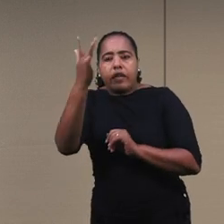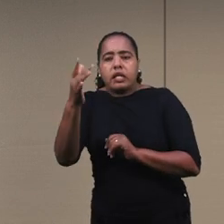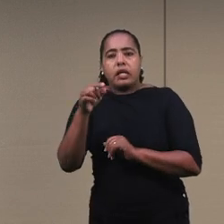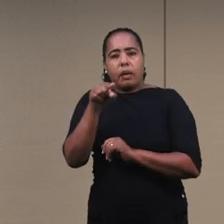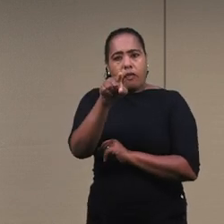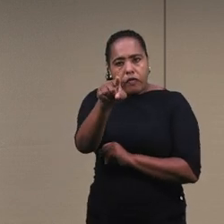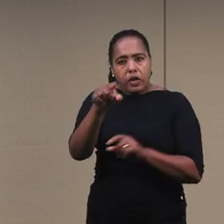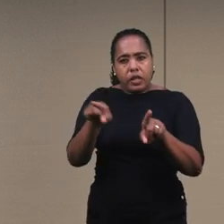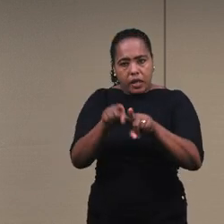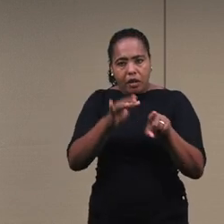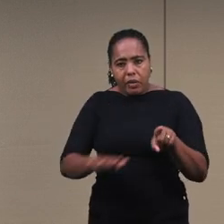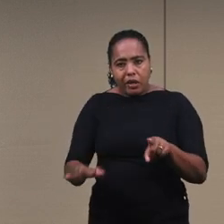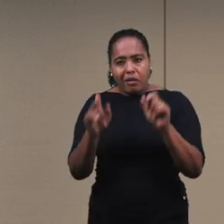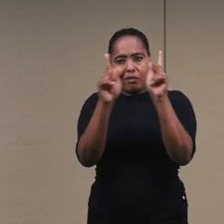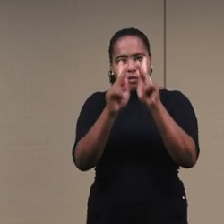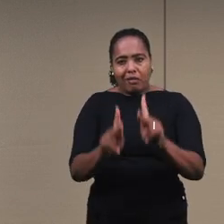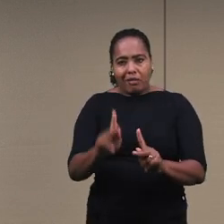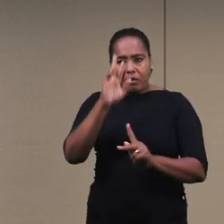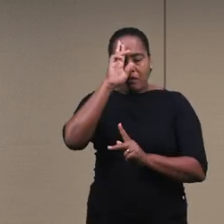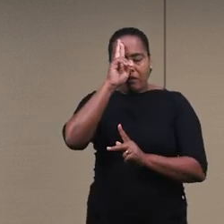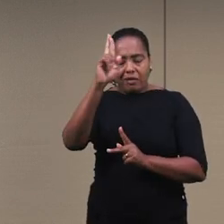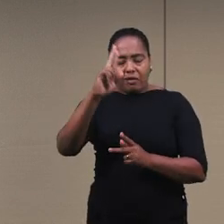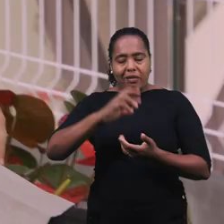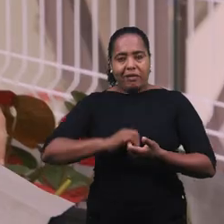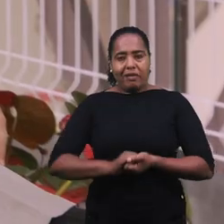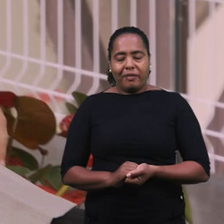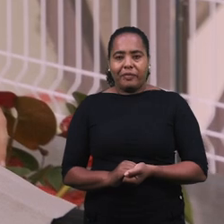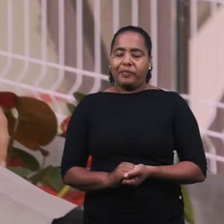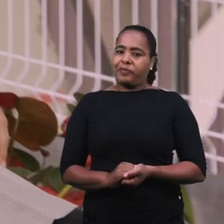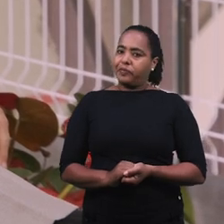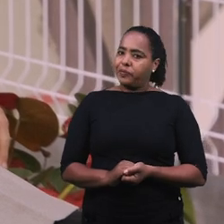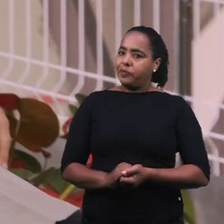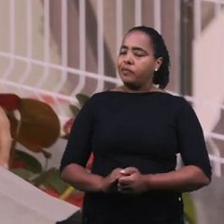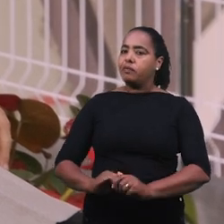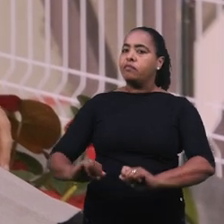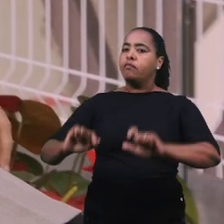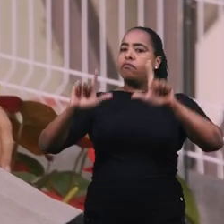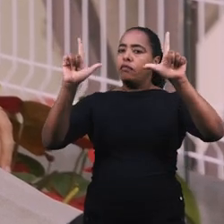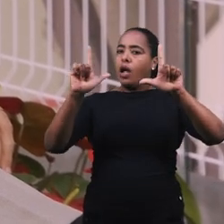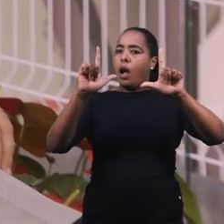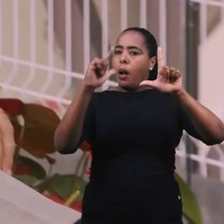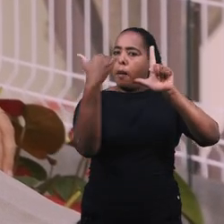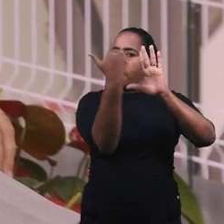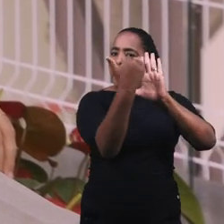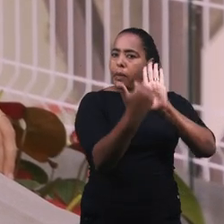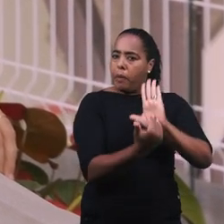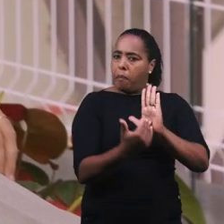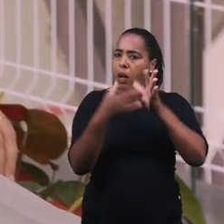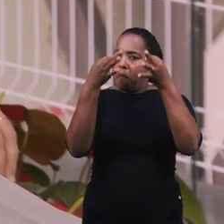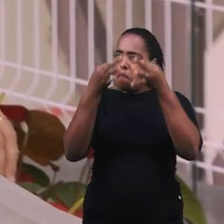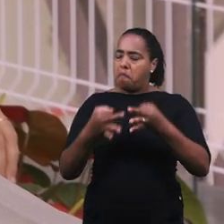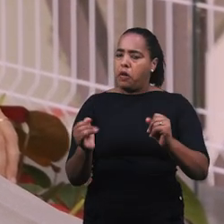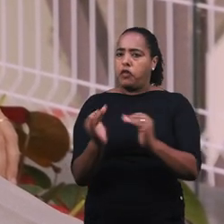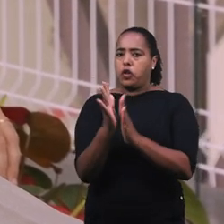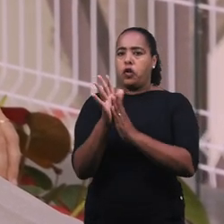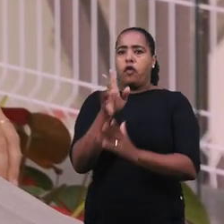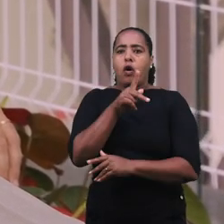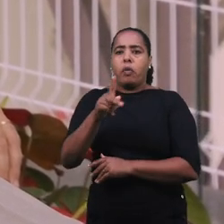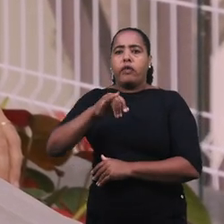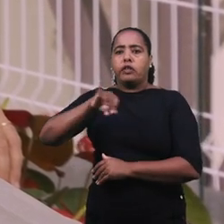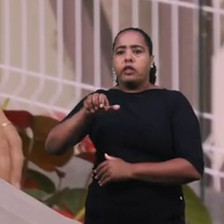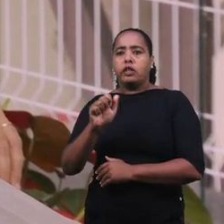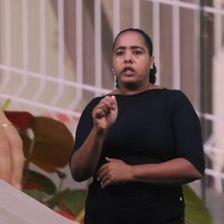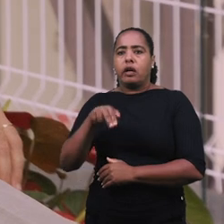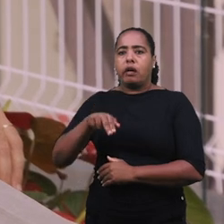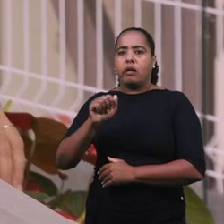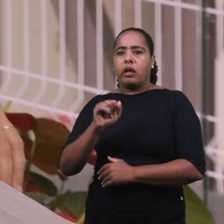paix du Seigneur. Dans le tableau Parfaite louange d'aujourd'hui, la professeure Janaïne va montrer combien d'enfants et